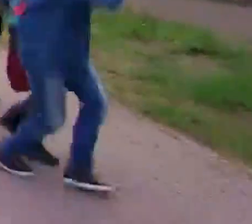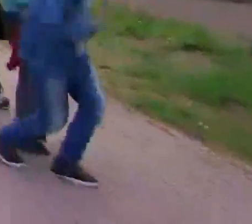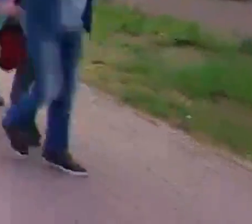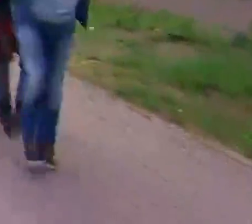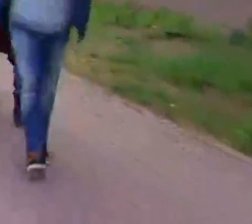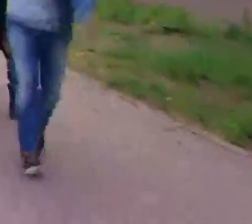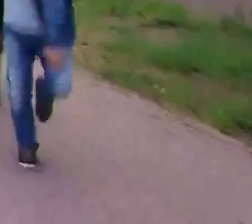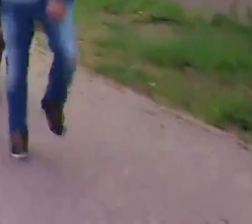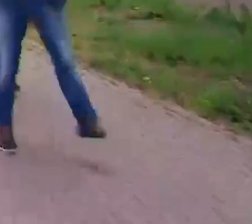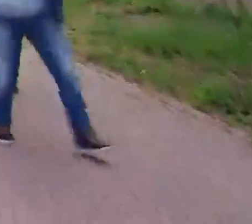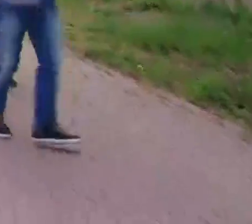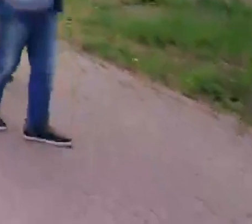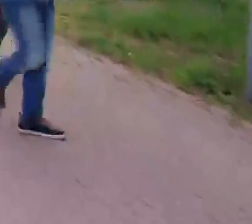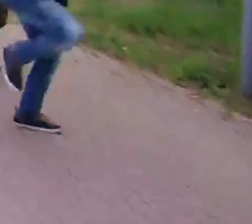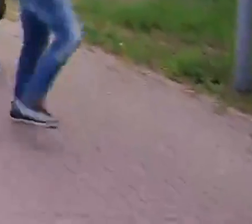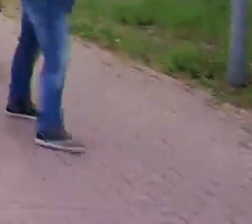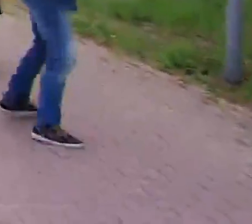kapatıyorlar.